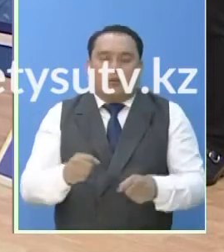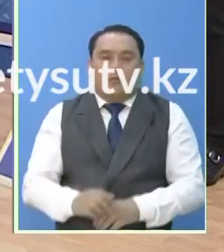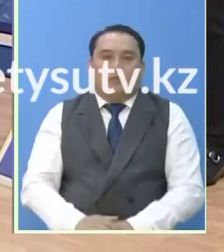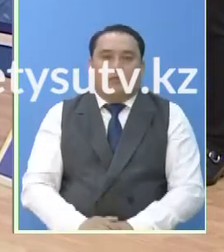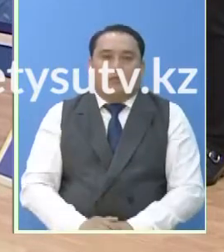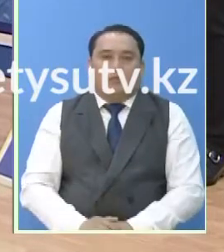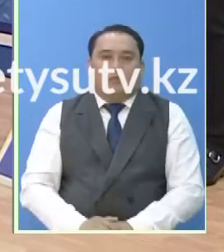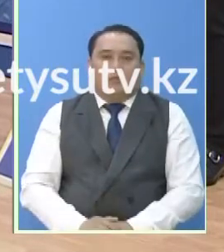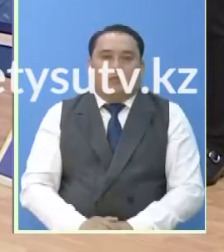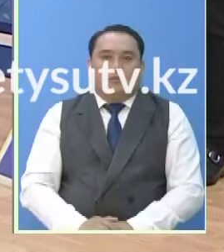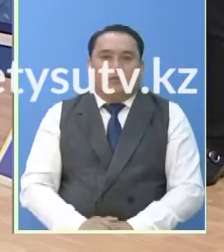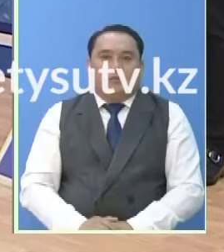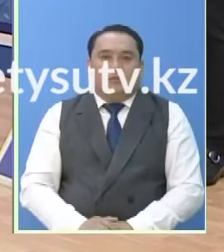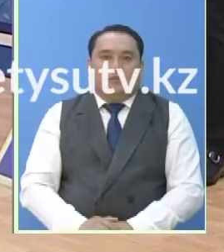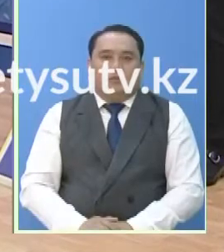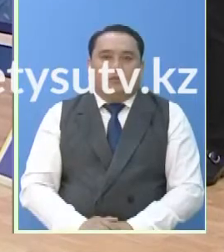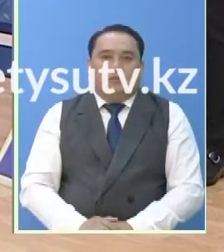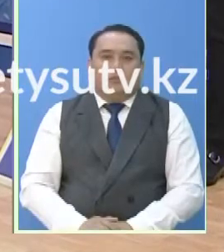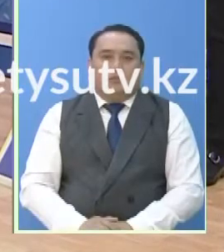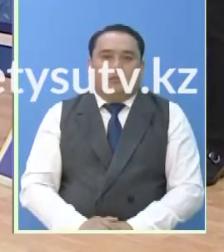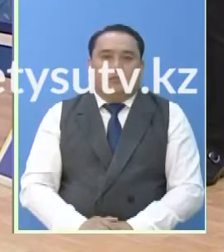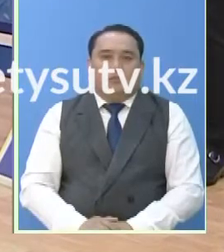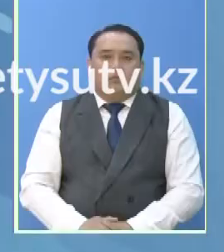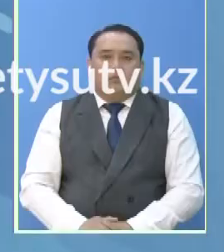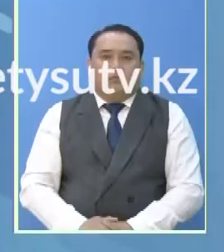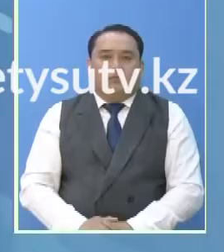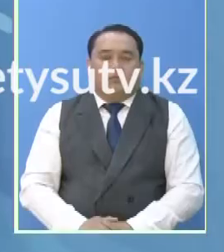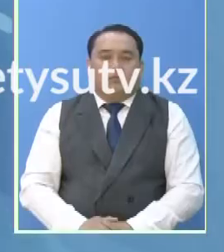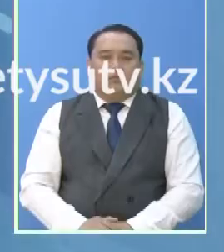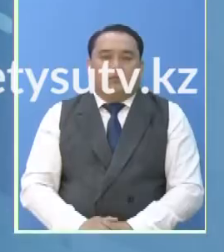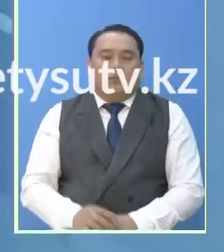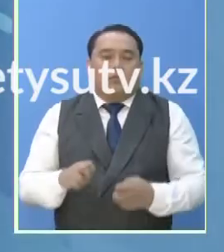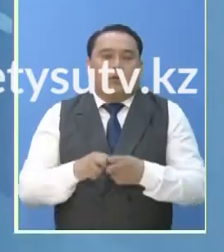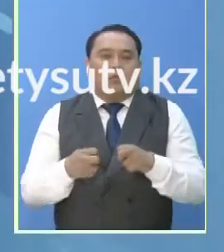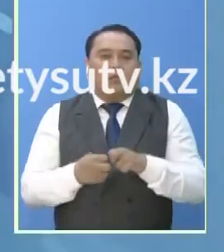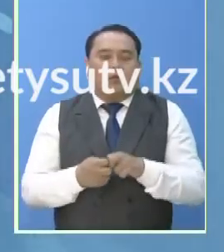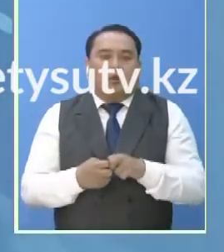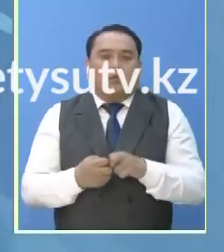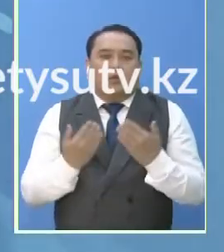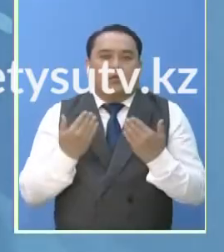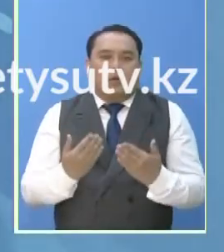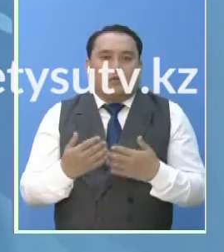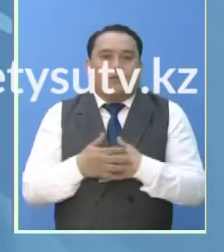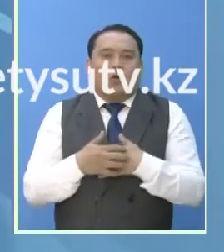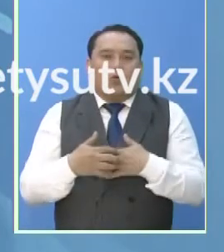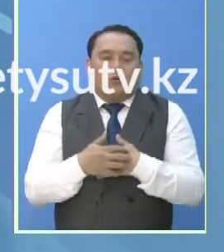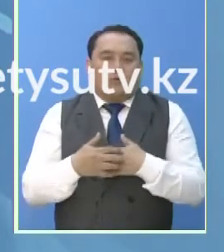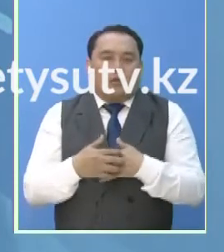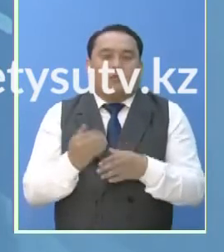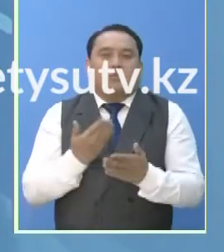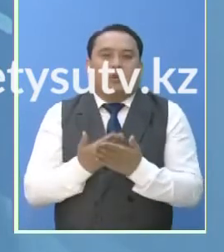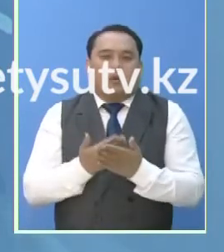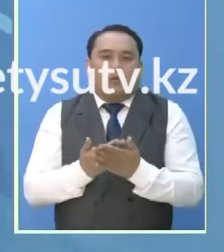жауап беріп берсеңіздер. Рахмет көрермен сауалыңызға. Я, көптің көкейінде жүрген сауалдың бірі дәл осындай. Содан кейін